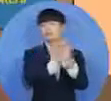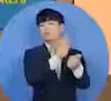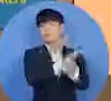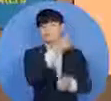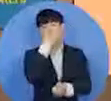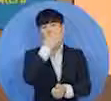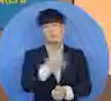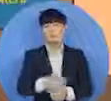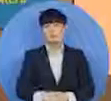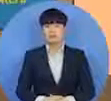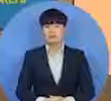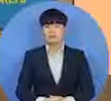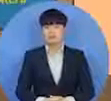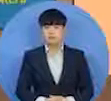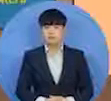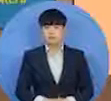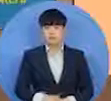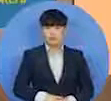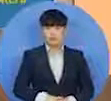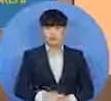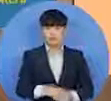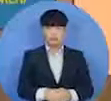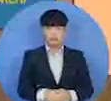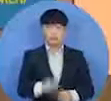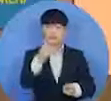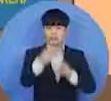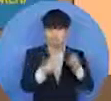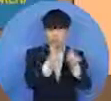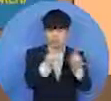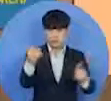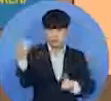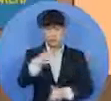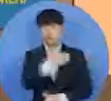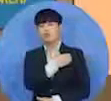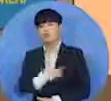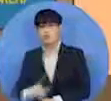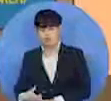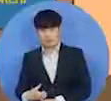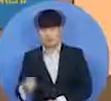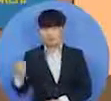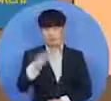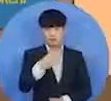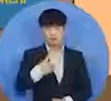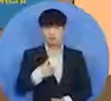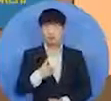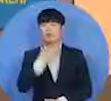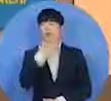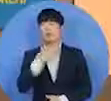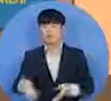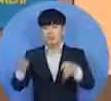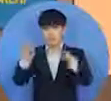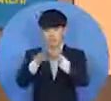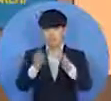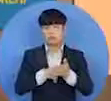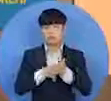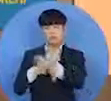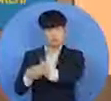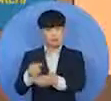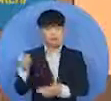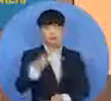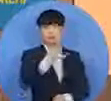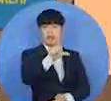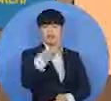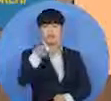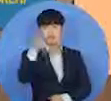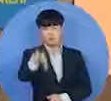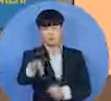주택을 공급하는 제도인데요. 입주 대상자는 사업 시행자, 해당 주민센터, 비영리 복지기관으로